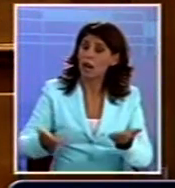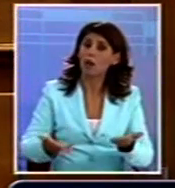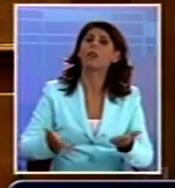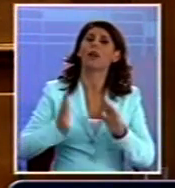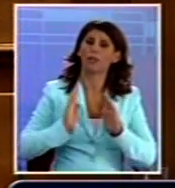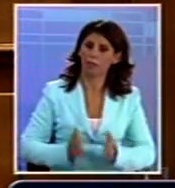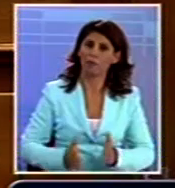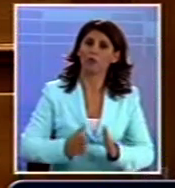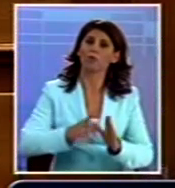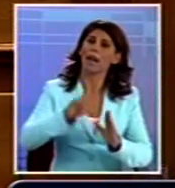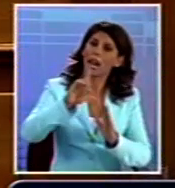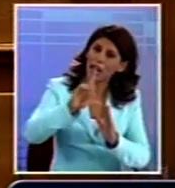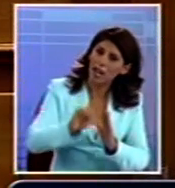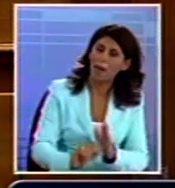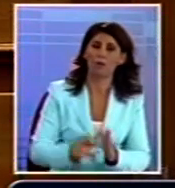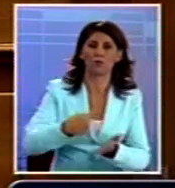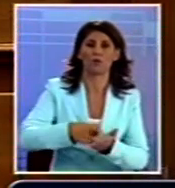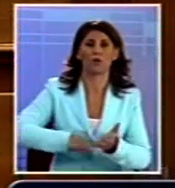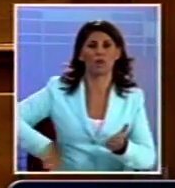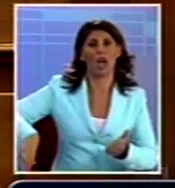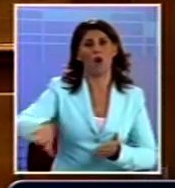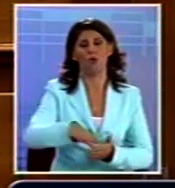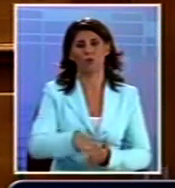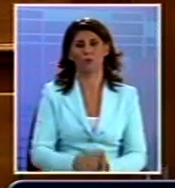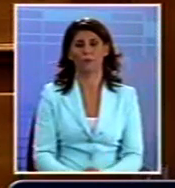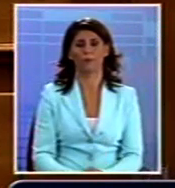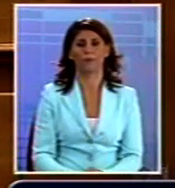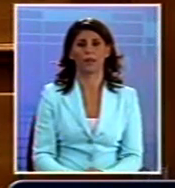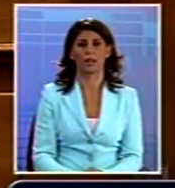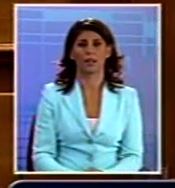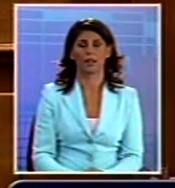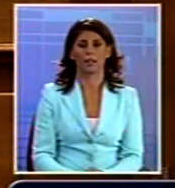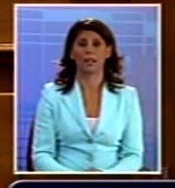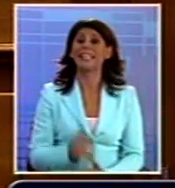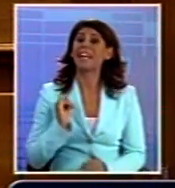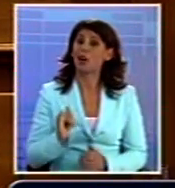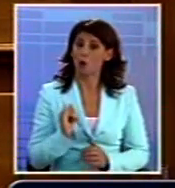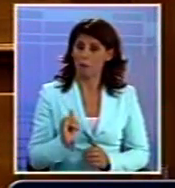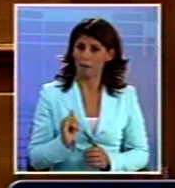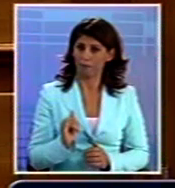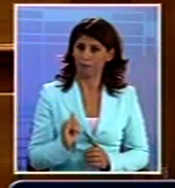θα μπορέσουμε και να μειώσουμε τους φόρους για όλους. Και ακόμα ήδη